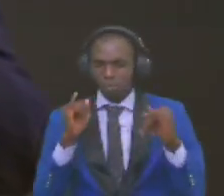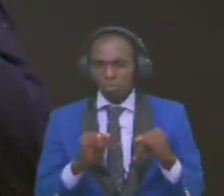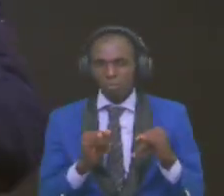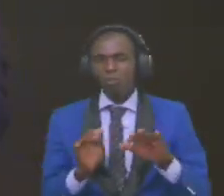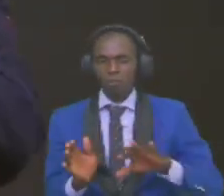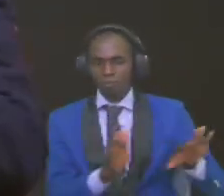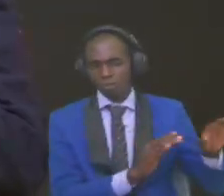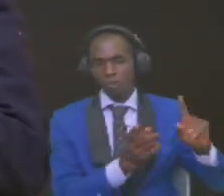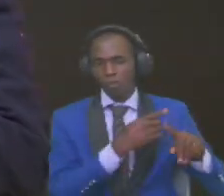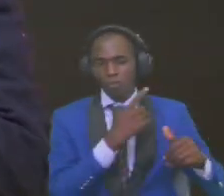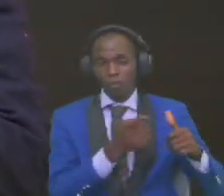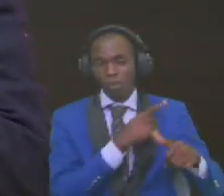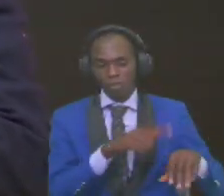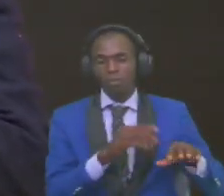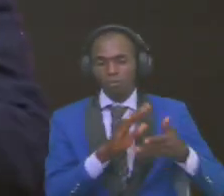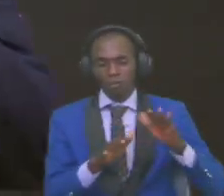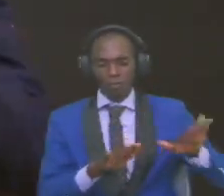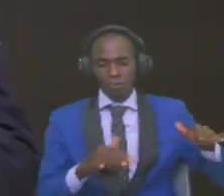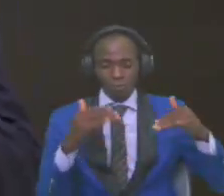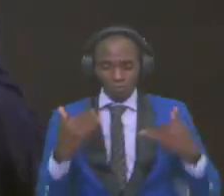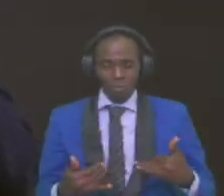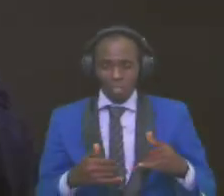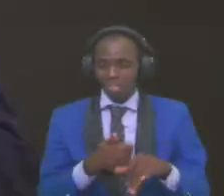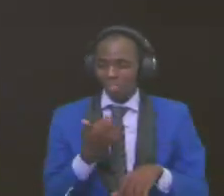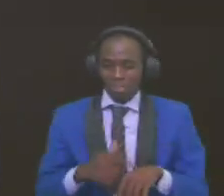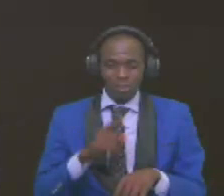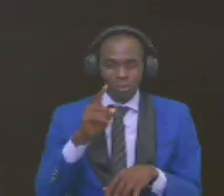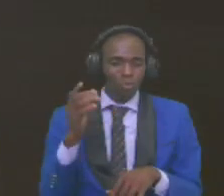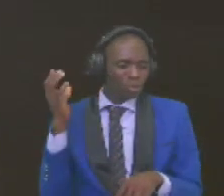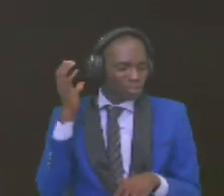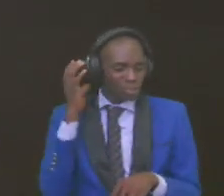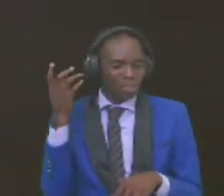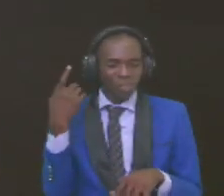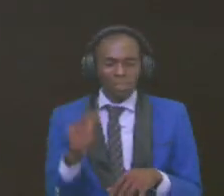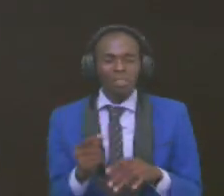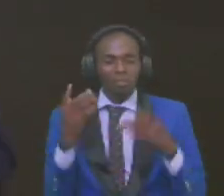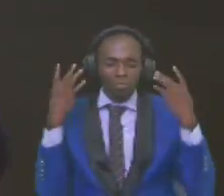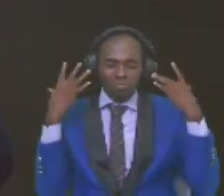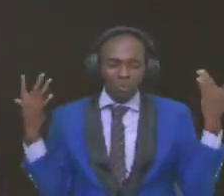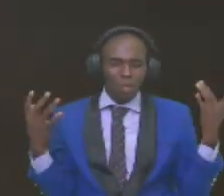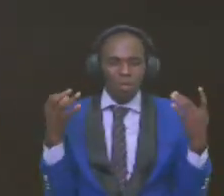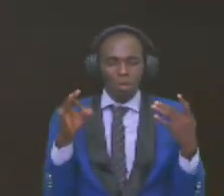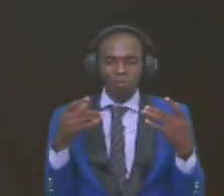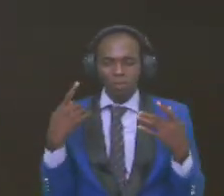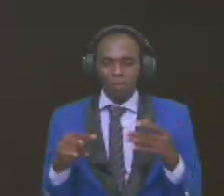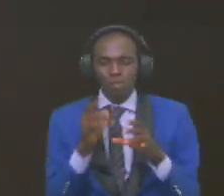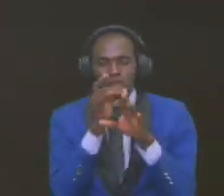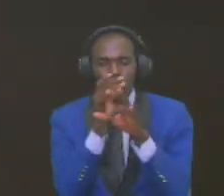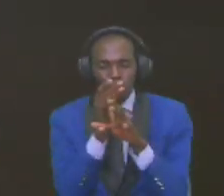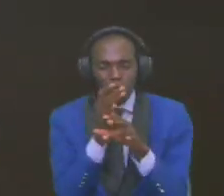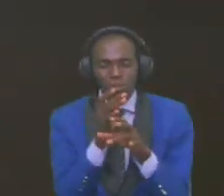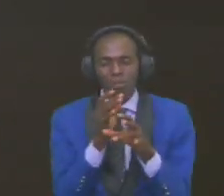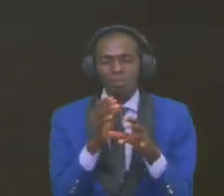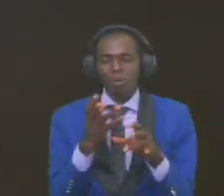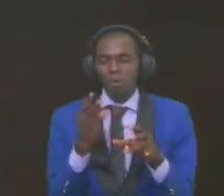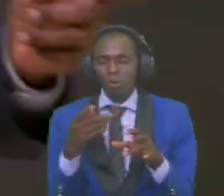donne une autre occasion et si vous entendez le son est du sein du staff du saf thériault